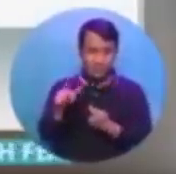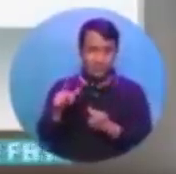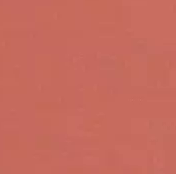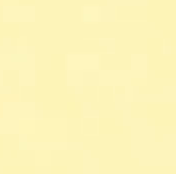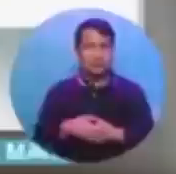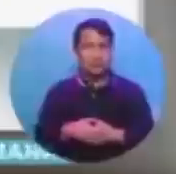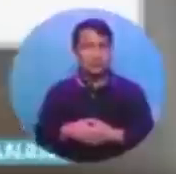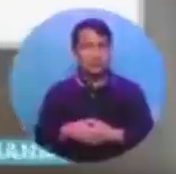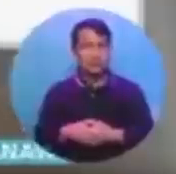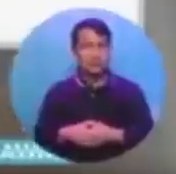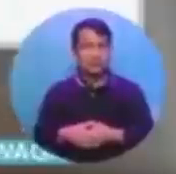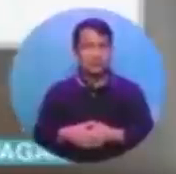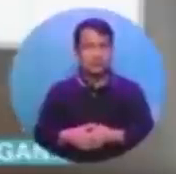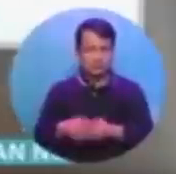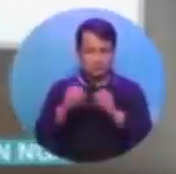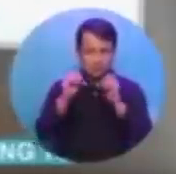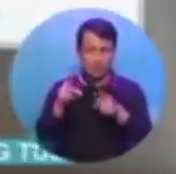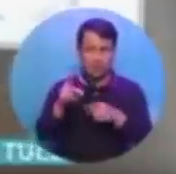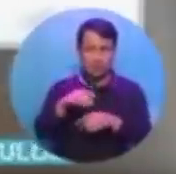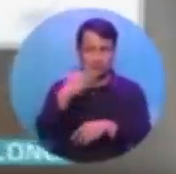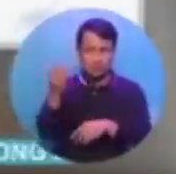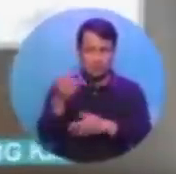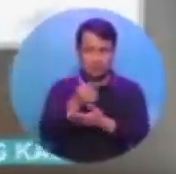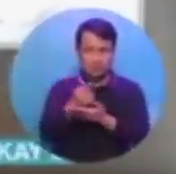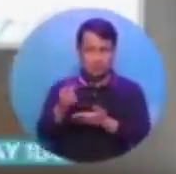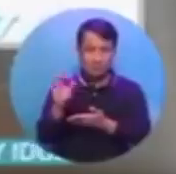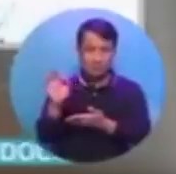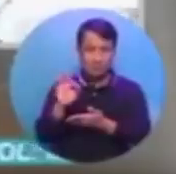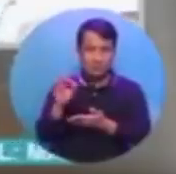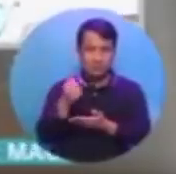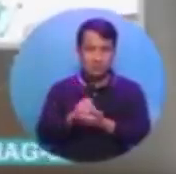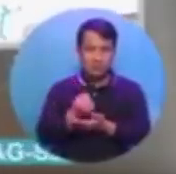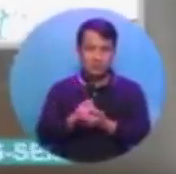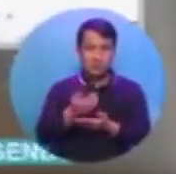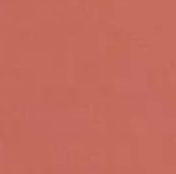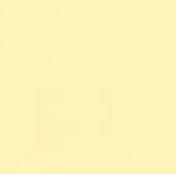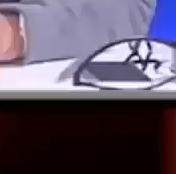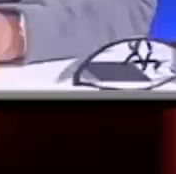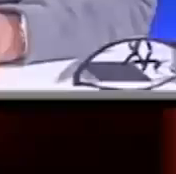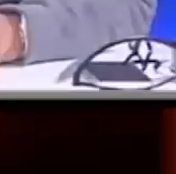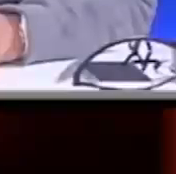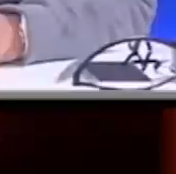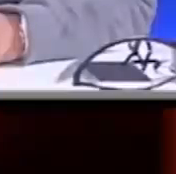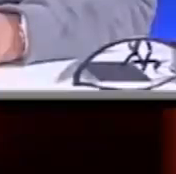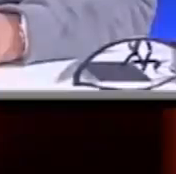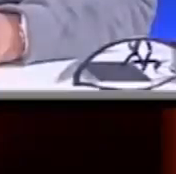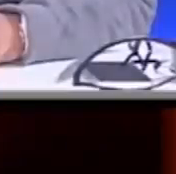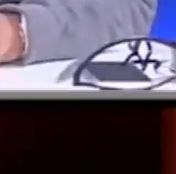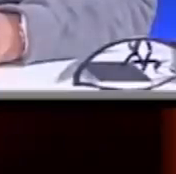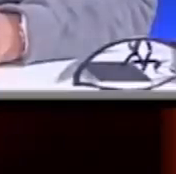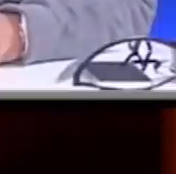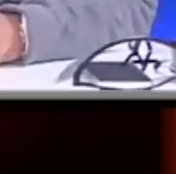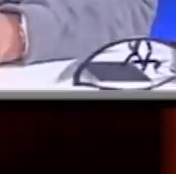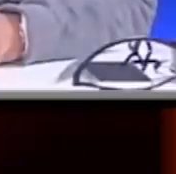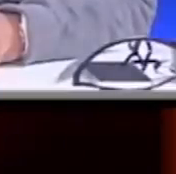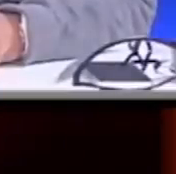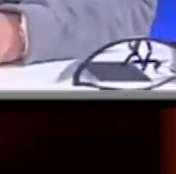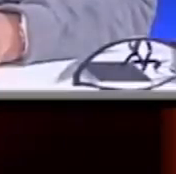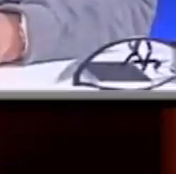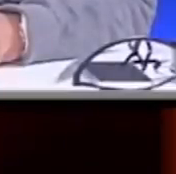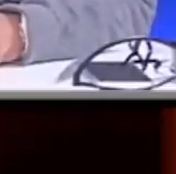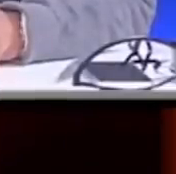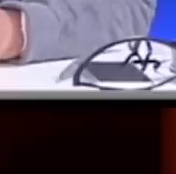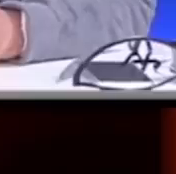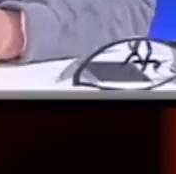Nueva Ecija. At sa JR, Friday, nandiyan yung sweldo nyo. Okay? Ingat po. Maraming salamat po sa